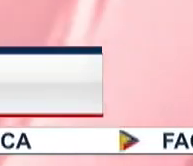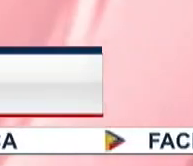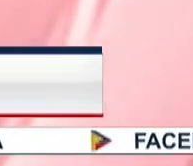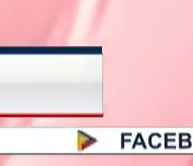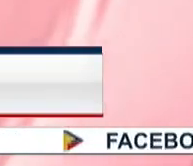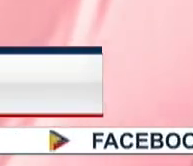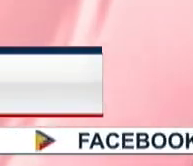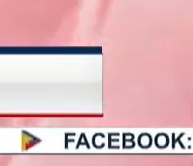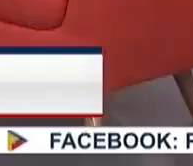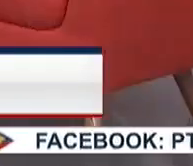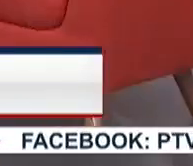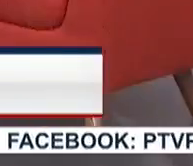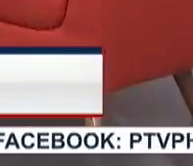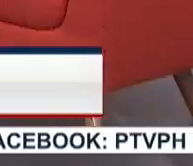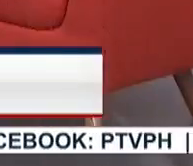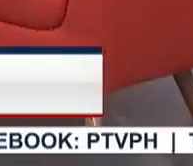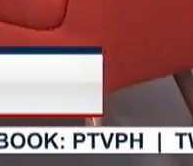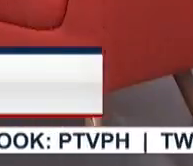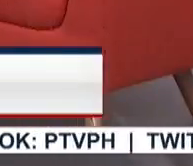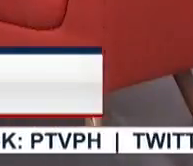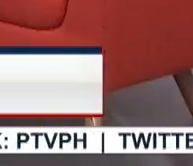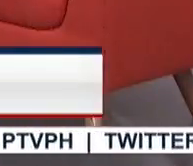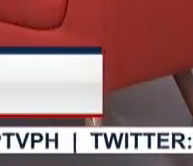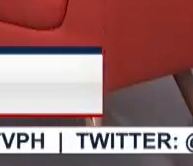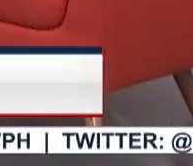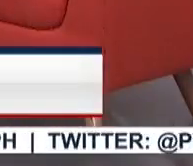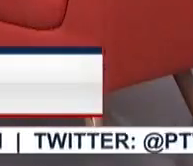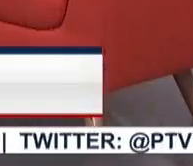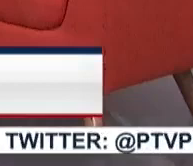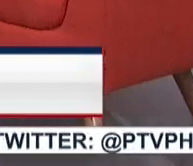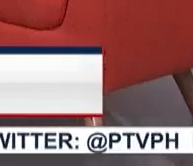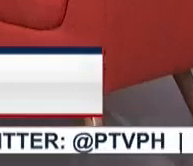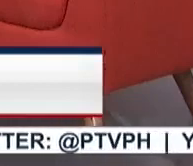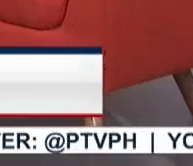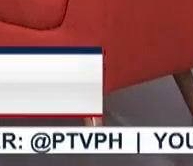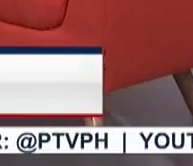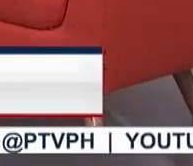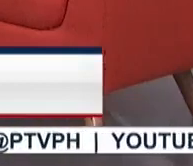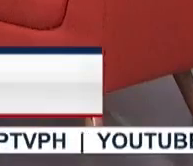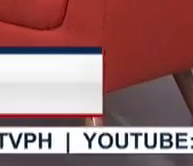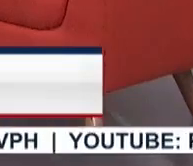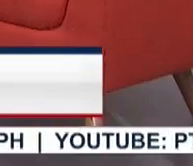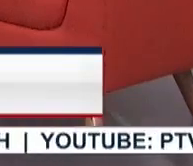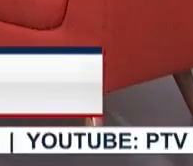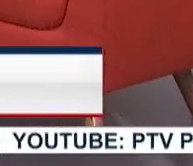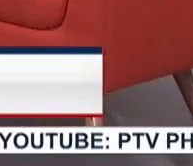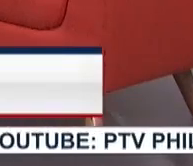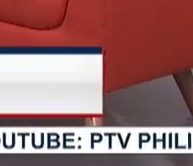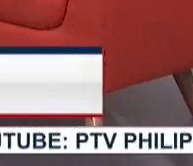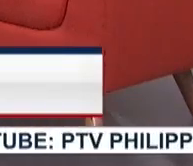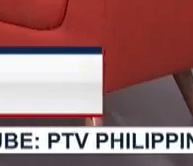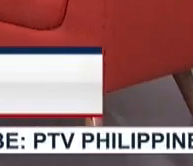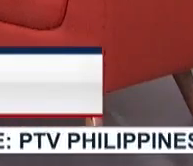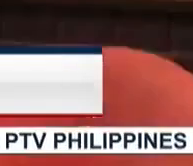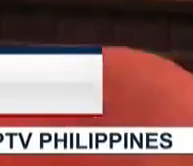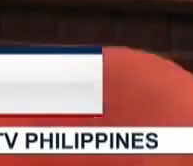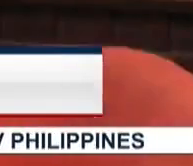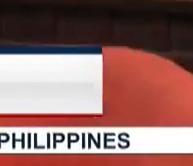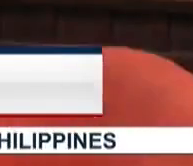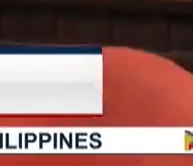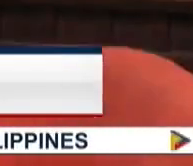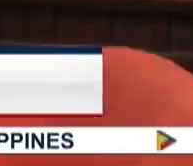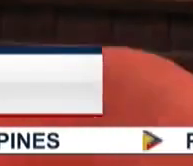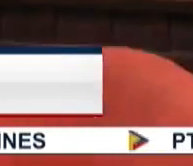ba? Kailan mo nalaman anong edad na, ay magaling pala to, magaling pala ako sa math? Mga 9 years old